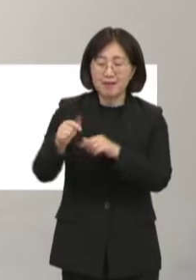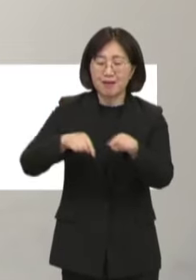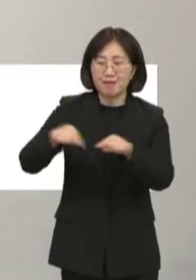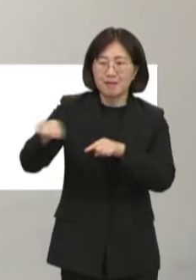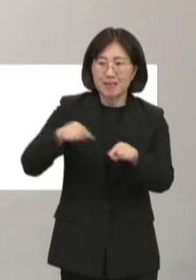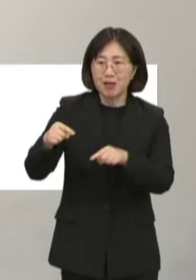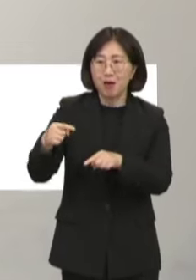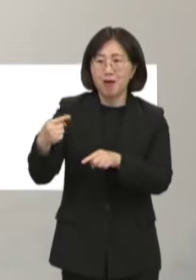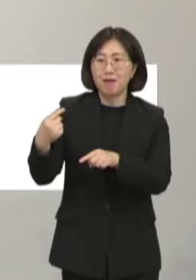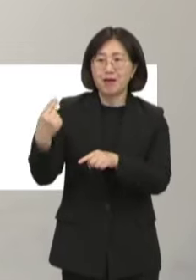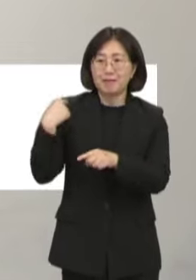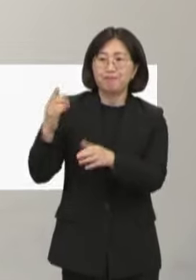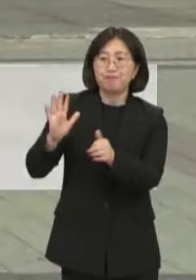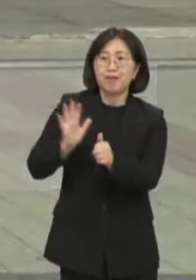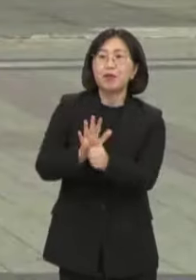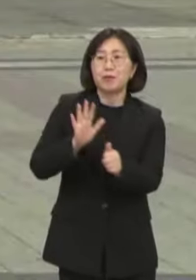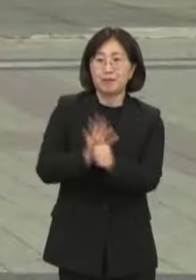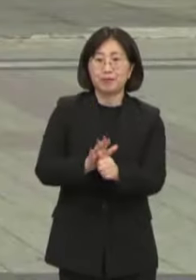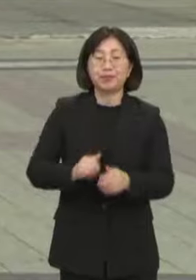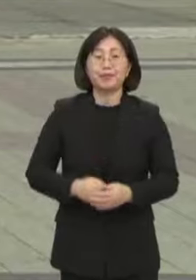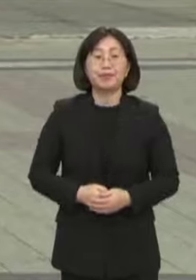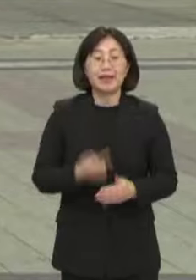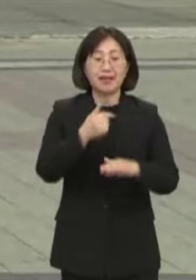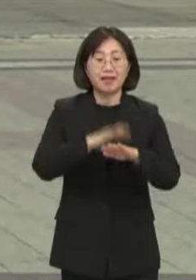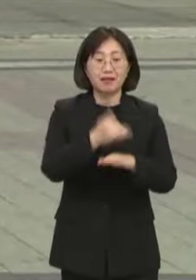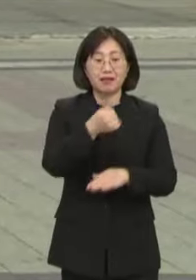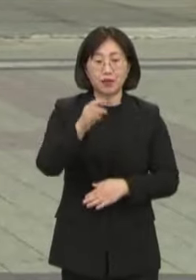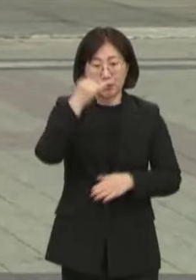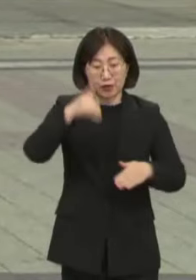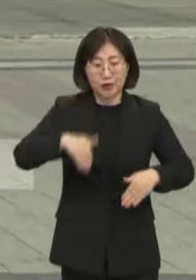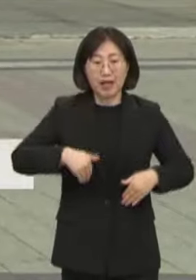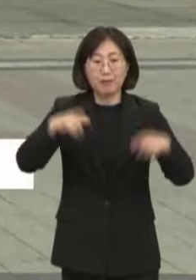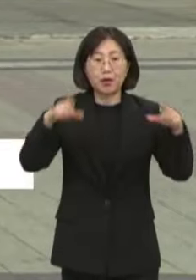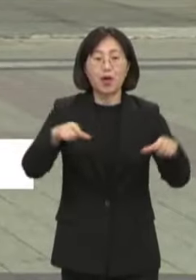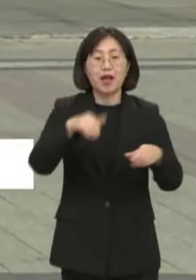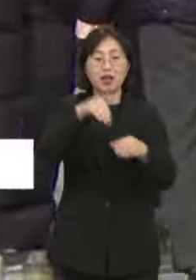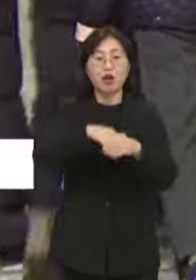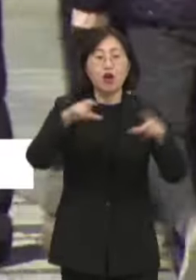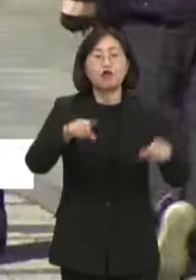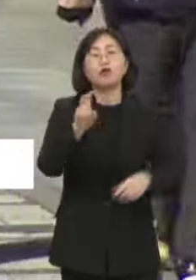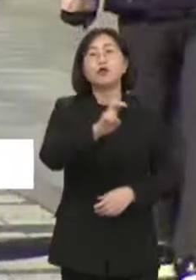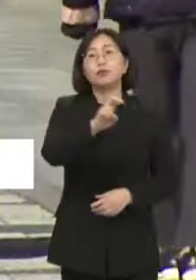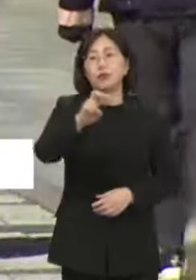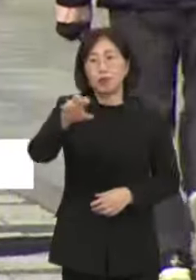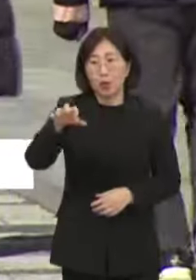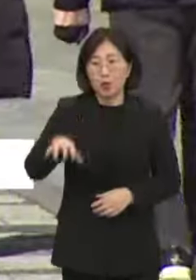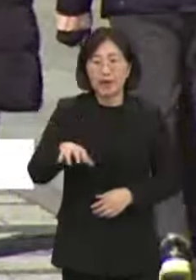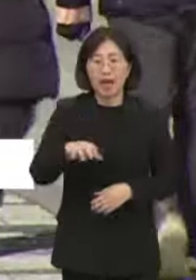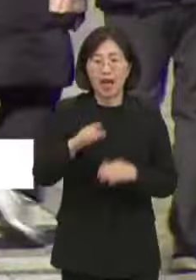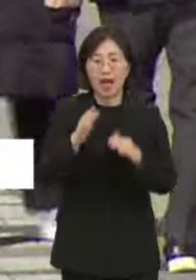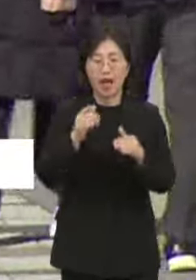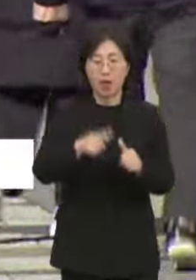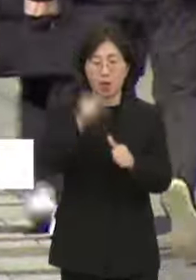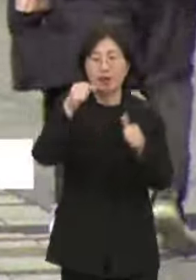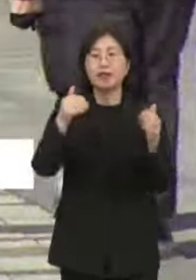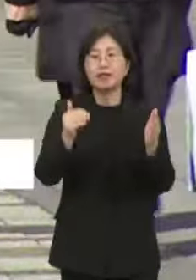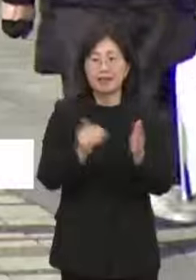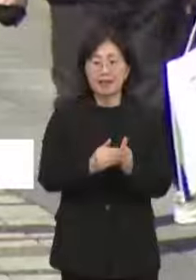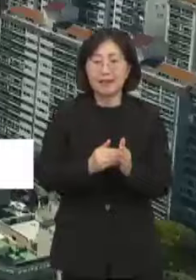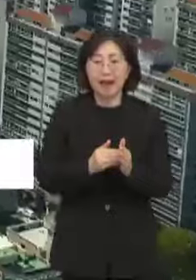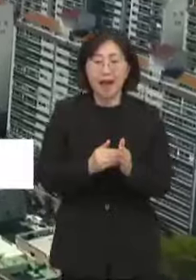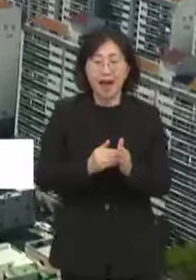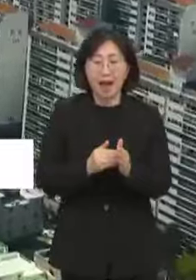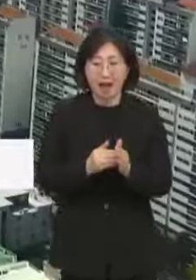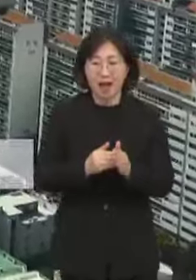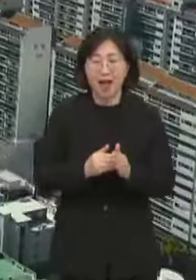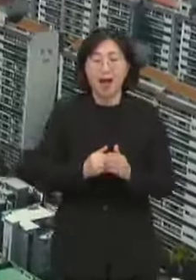정치적 힘을 뒷받침받아서 대전, 세종, 충남 20곳 선거구의 공천이 모두 마무리된 이후 각 정당은 민심의 흐름을